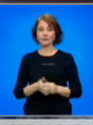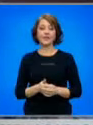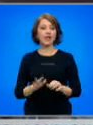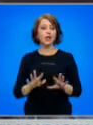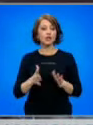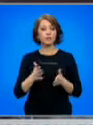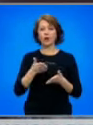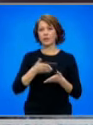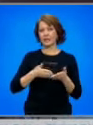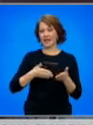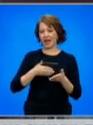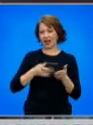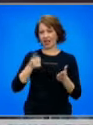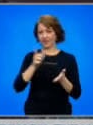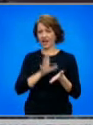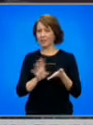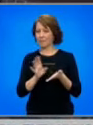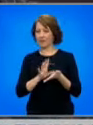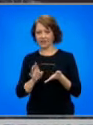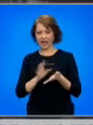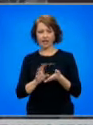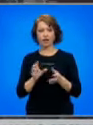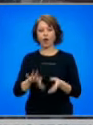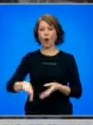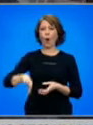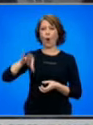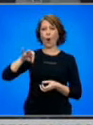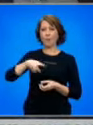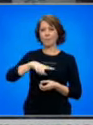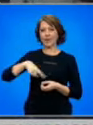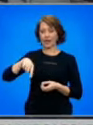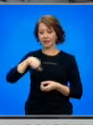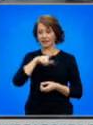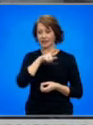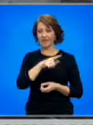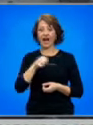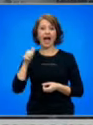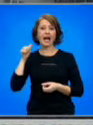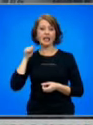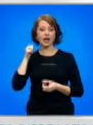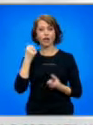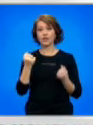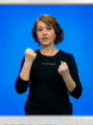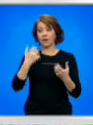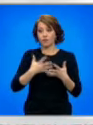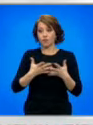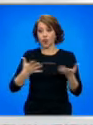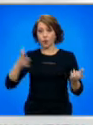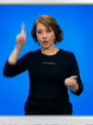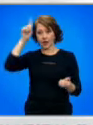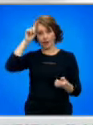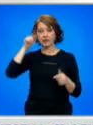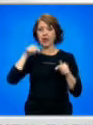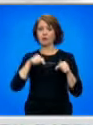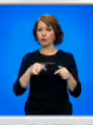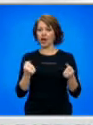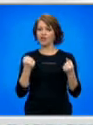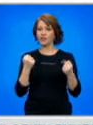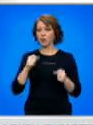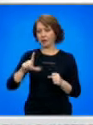Според материала на Шпигел, в този затворен комплекс в Ахелой живеят голяма група германци, противници на ковид-мерките. Според автора, тук животът е евтин,